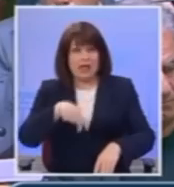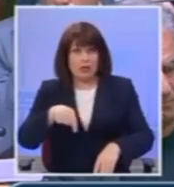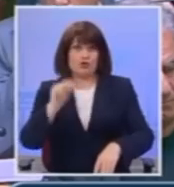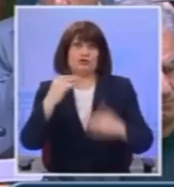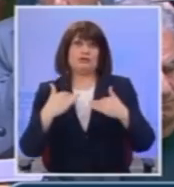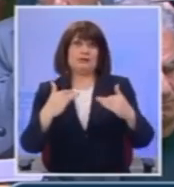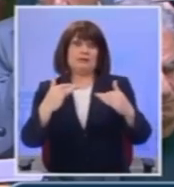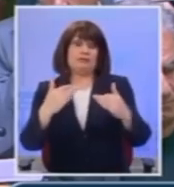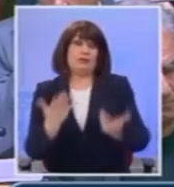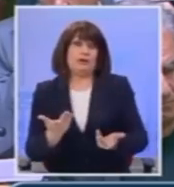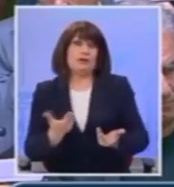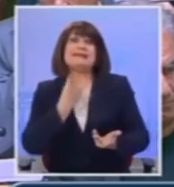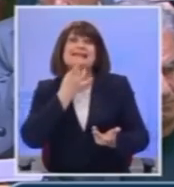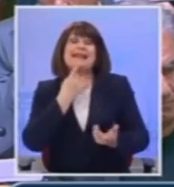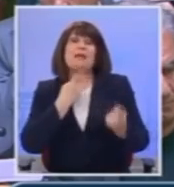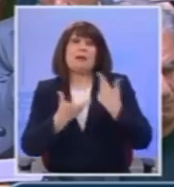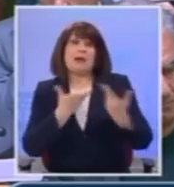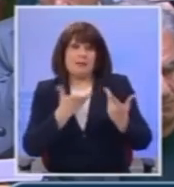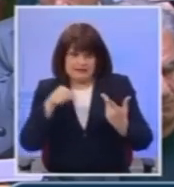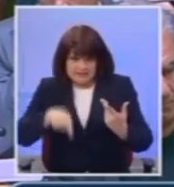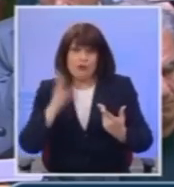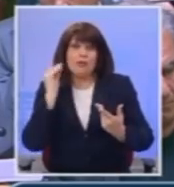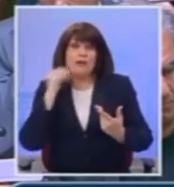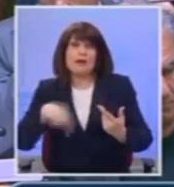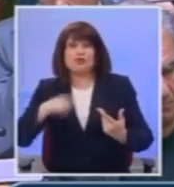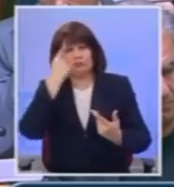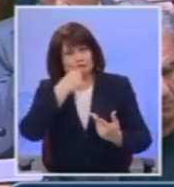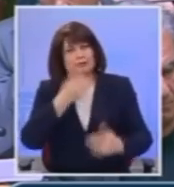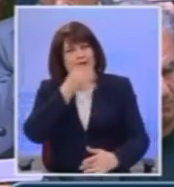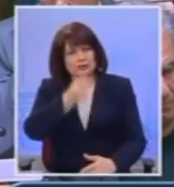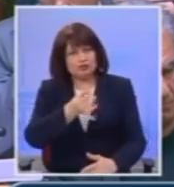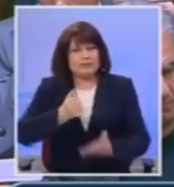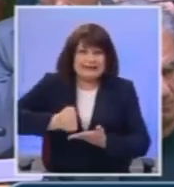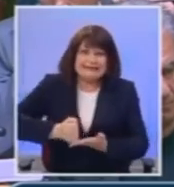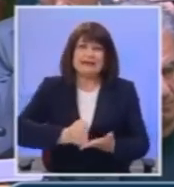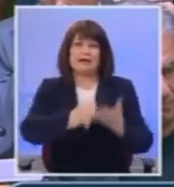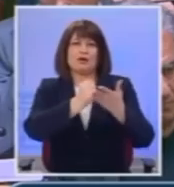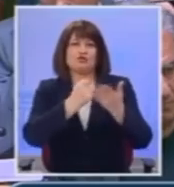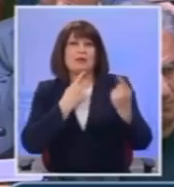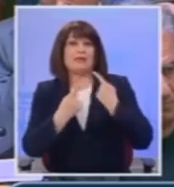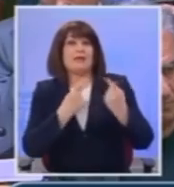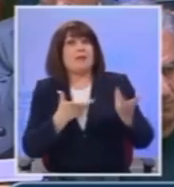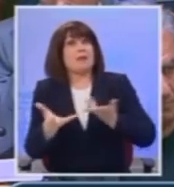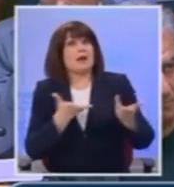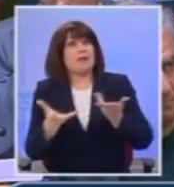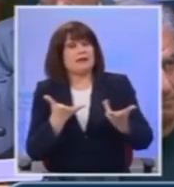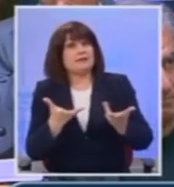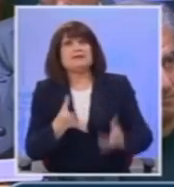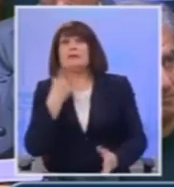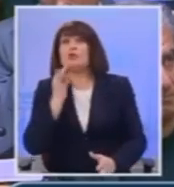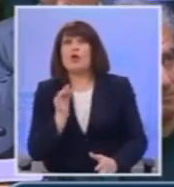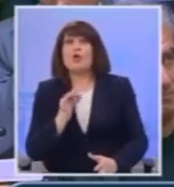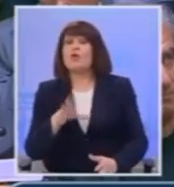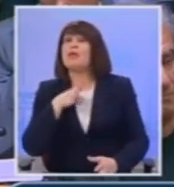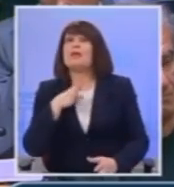έχετε, γιατί είστε σε μια σκληρή διαπραγμάτευση, την οποία, όπως σας έχω πει και προσωπικά, σας στηρίζουμε σε αυτή τη διαπραγμάτευση, γιατί δεν θέλουμε